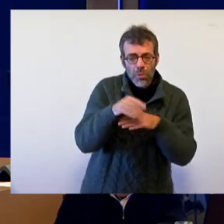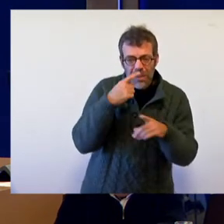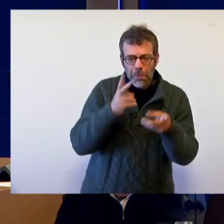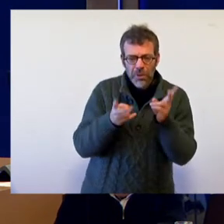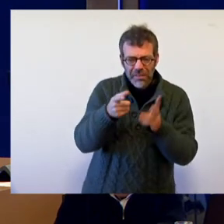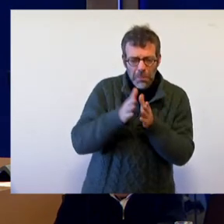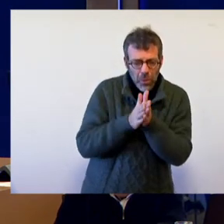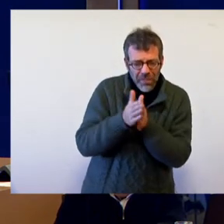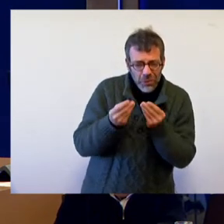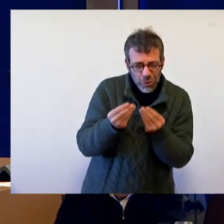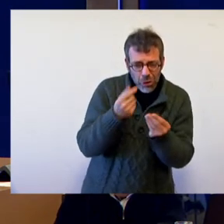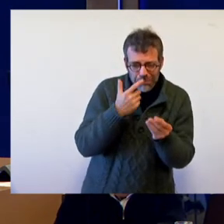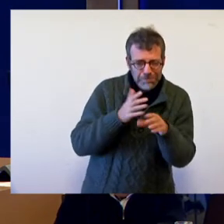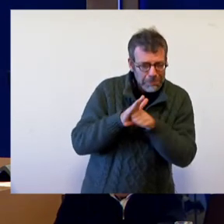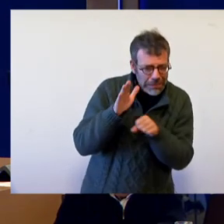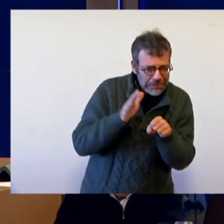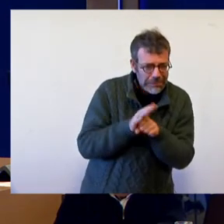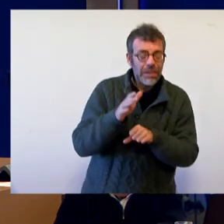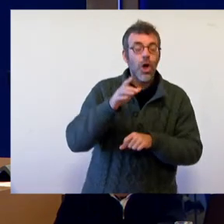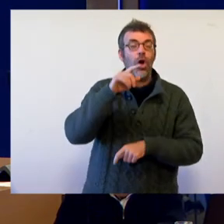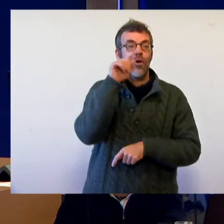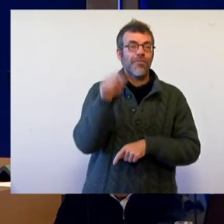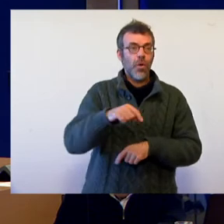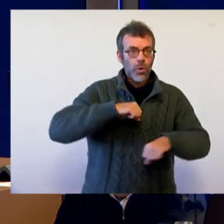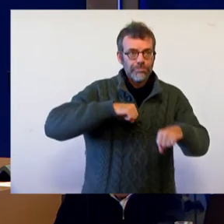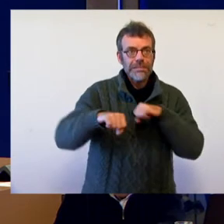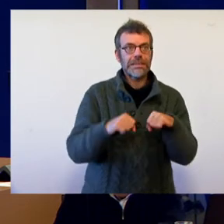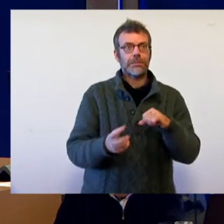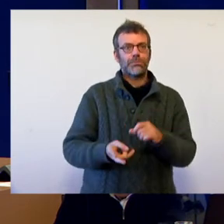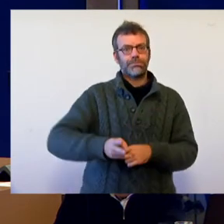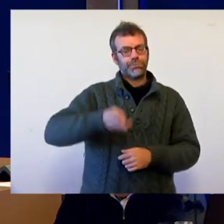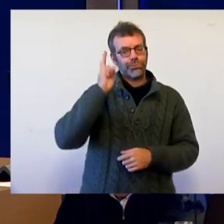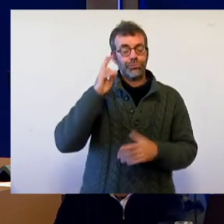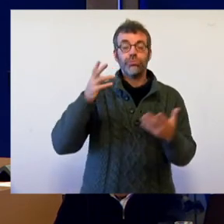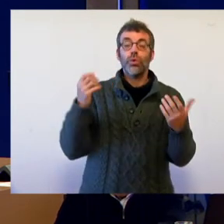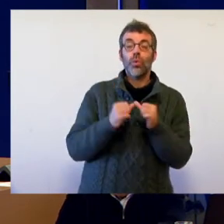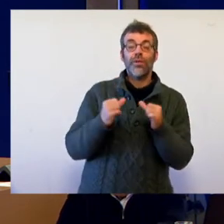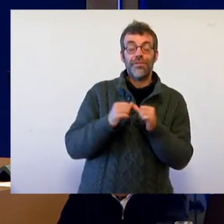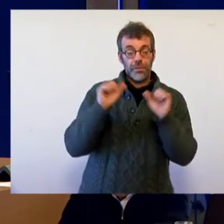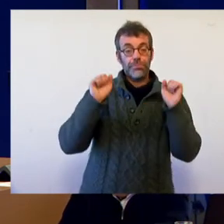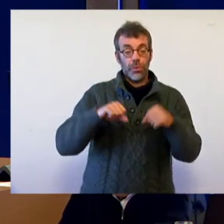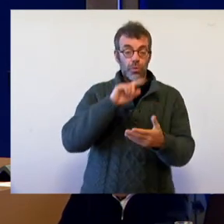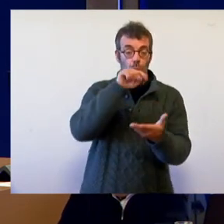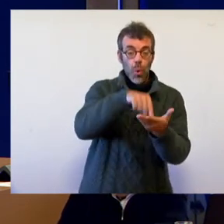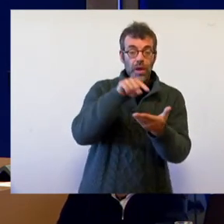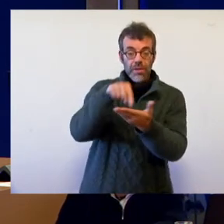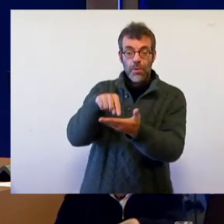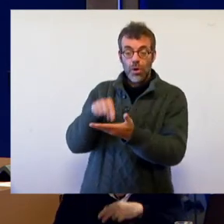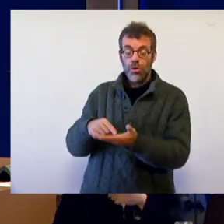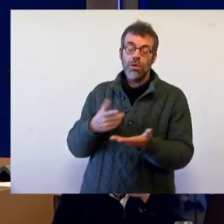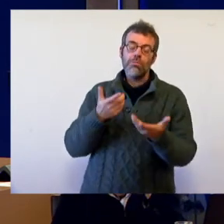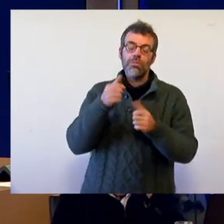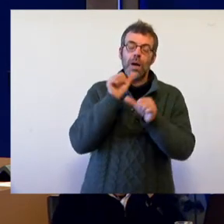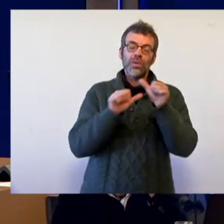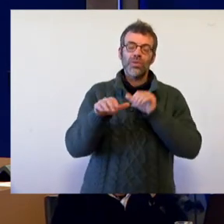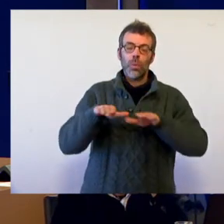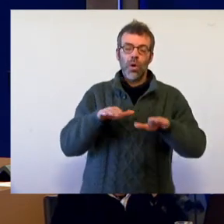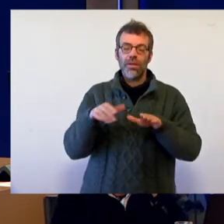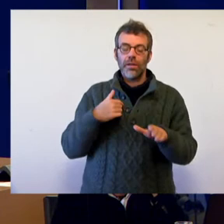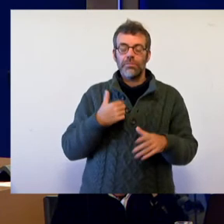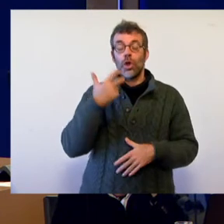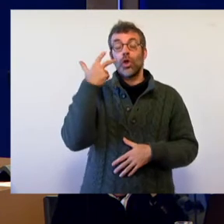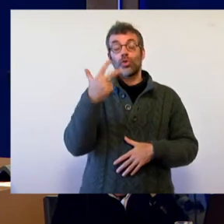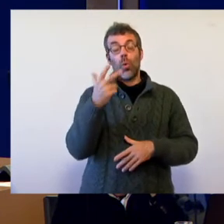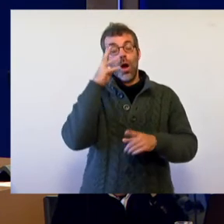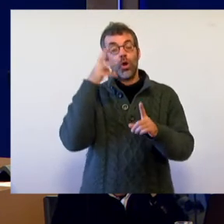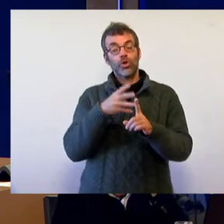Donc pour agir sur ce sujet, il est possible de le faire assez simplement localement, il faut s'en donner les moyens. Il y a trois enjeux selon moi.